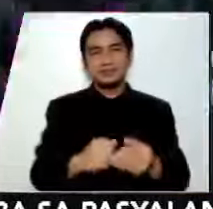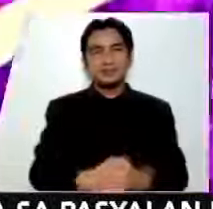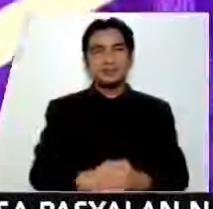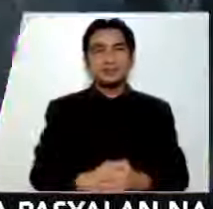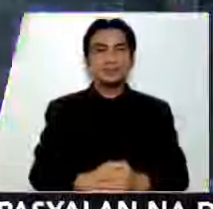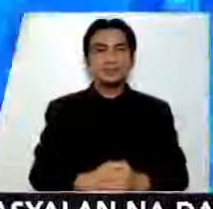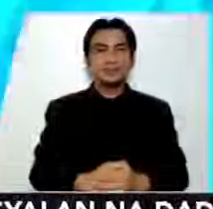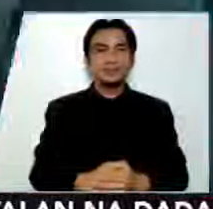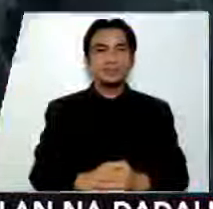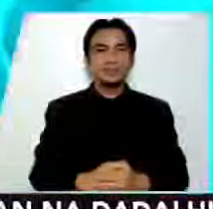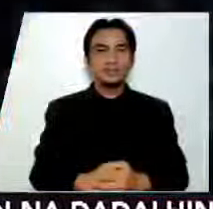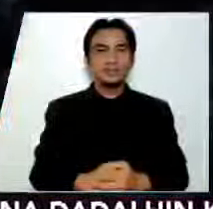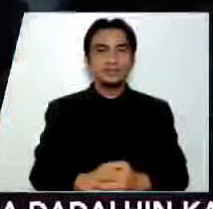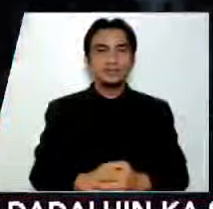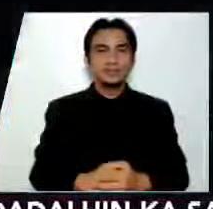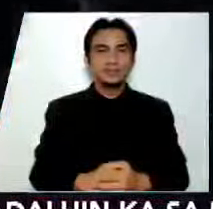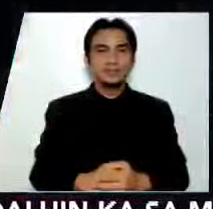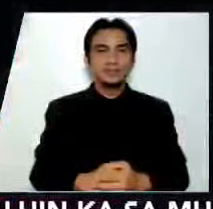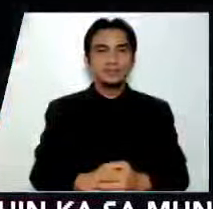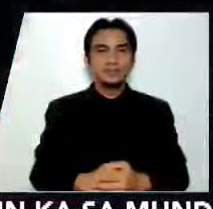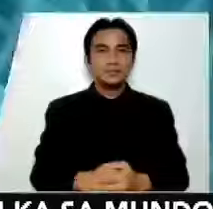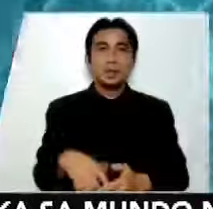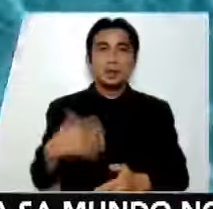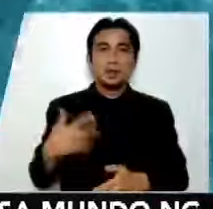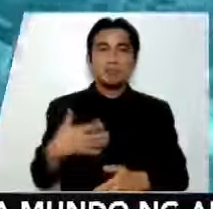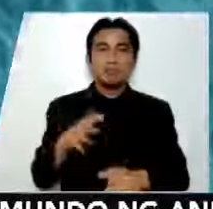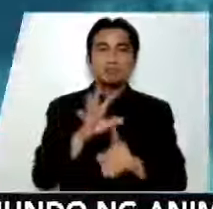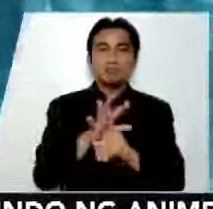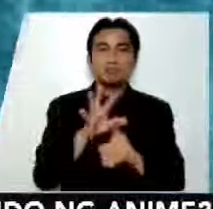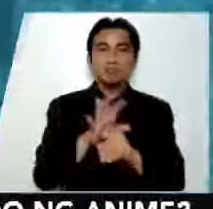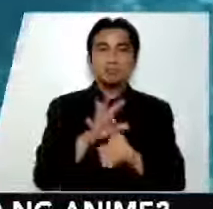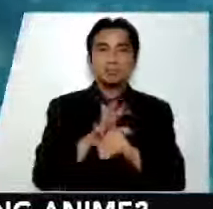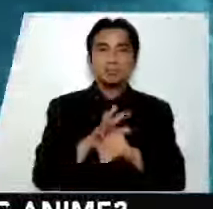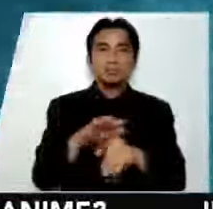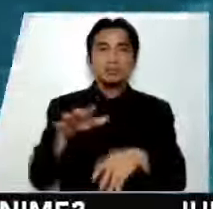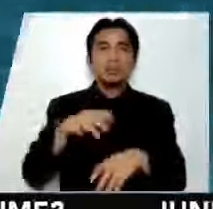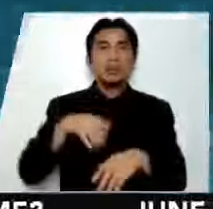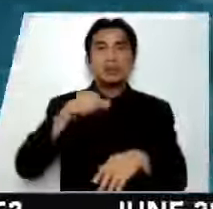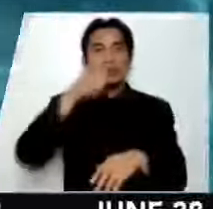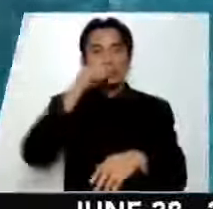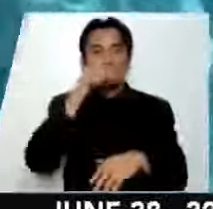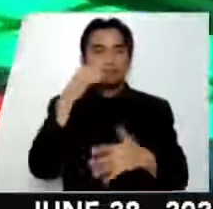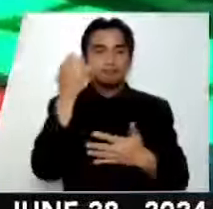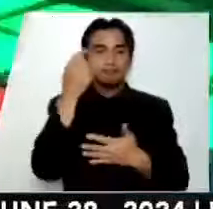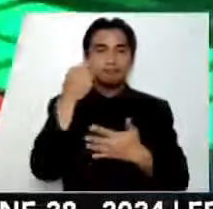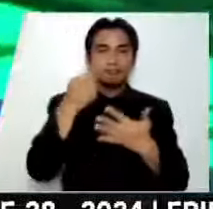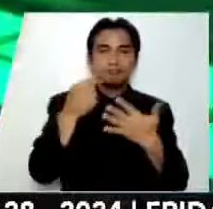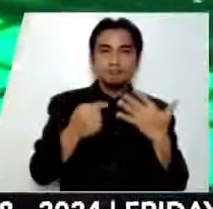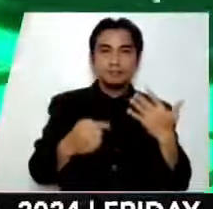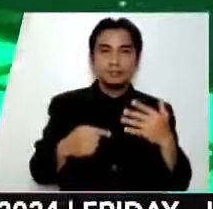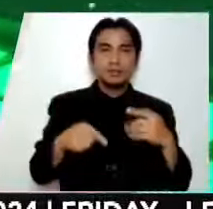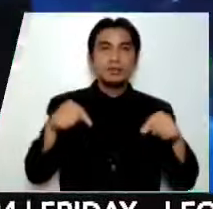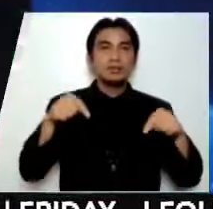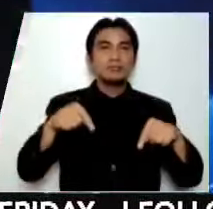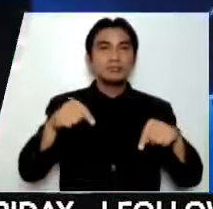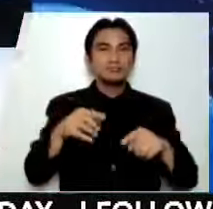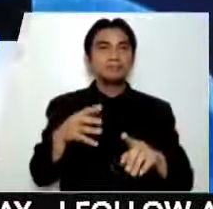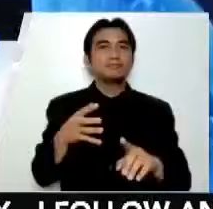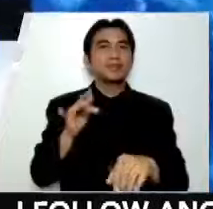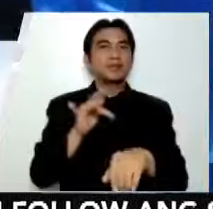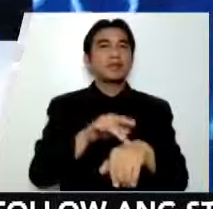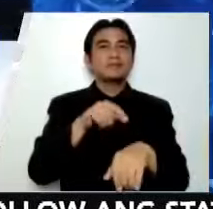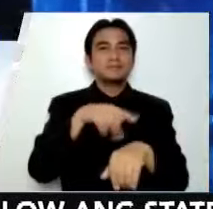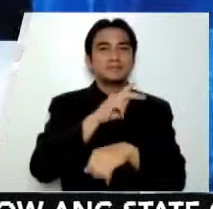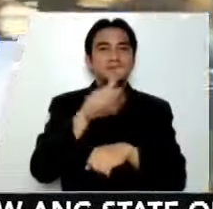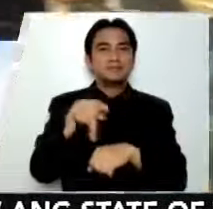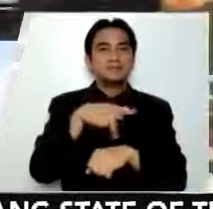Ang nauusong immersive art museum sa iba't ibang bansa, nasa Pilipinas na. Ang Space and Time Cube sa